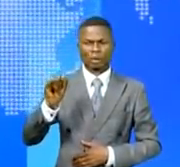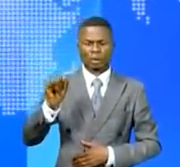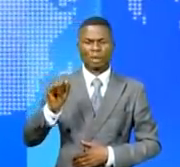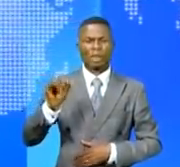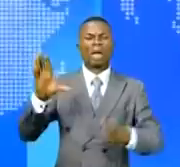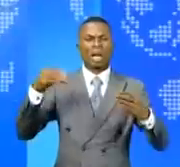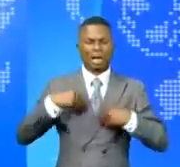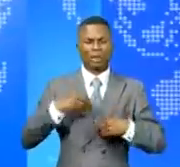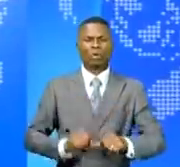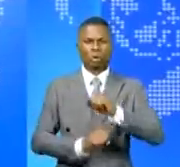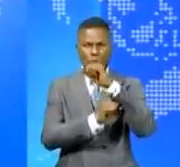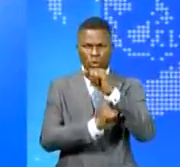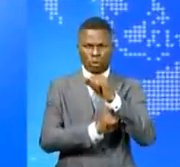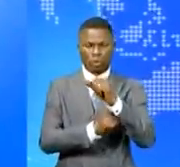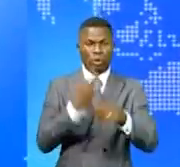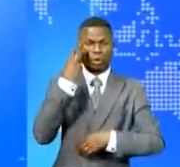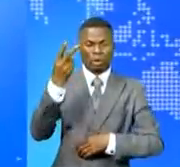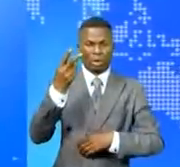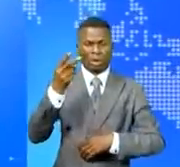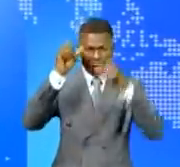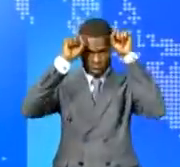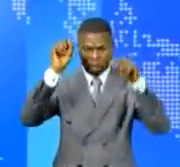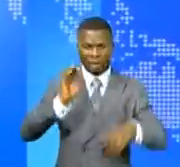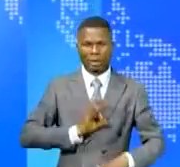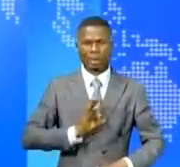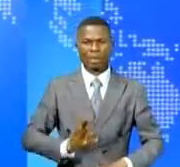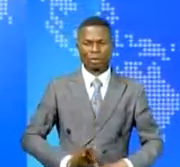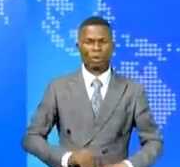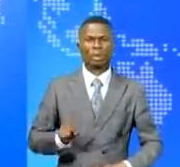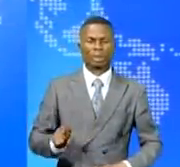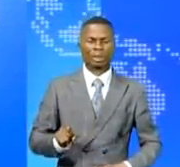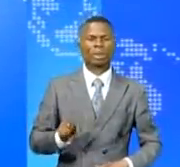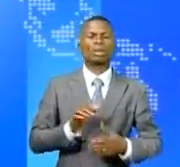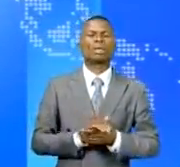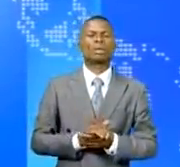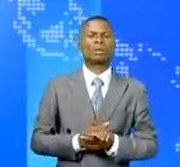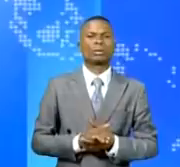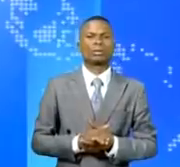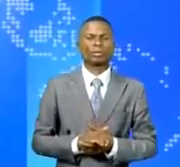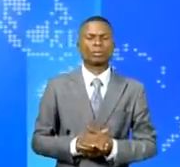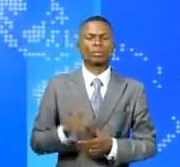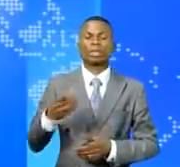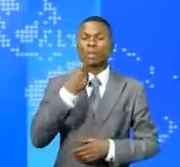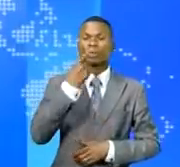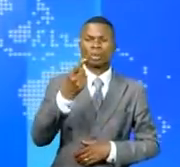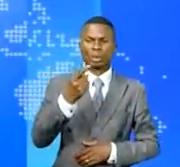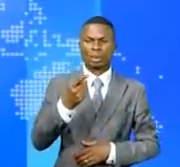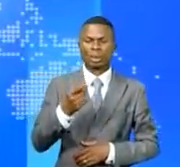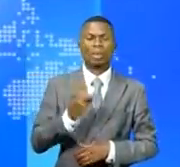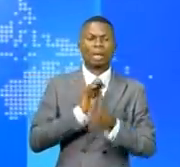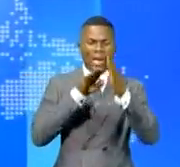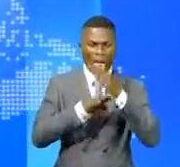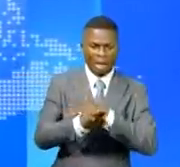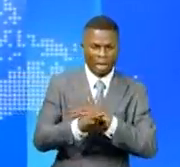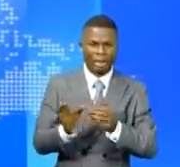soutien inconditionnel à la vision du président de la République, Félix Antoine Tshisekedi Tshilombo. Ils ont déclaré leur adhésion à